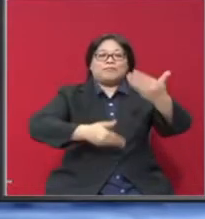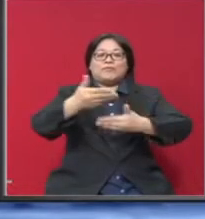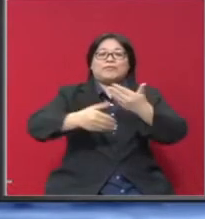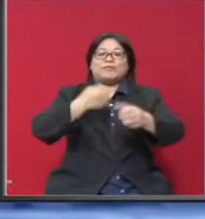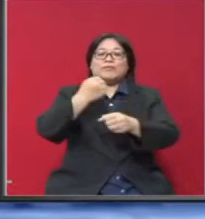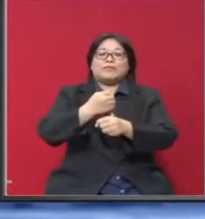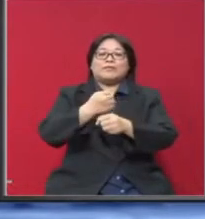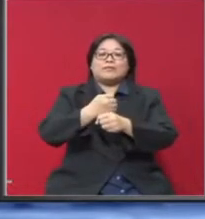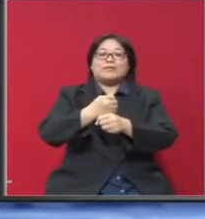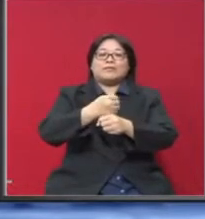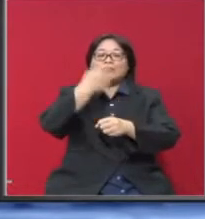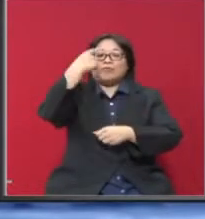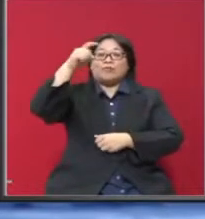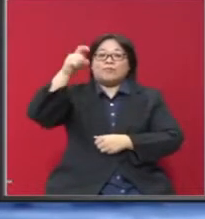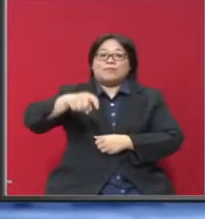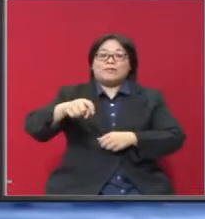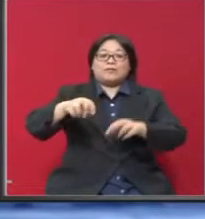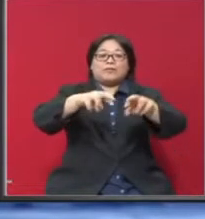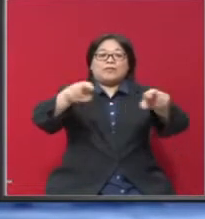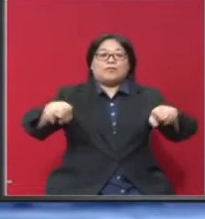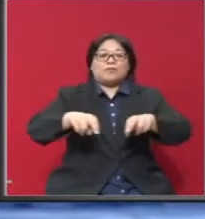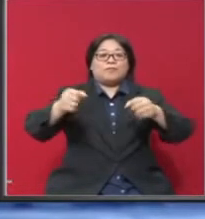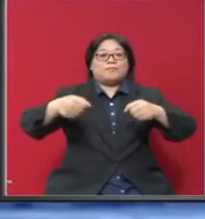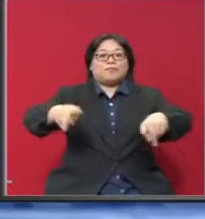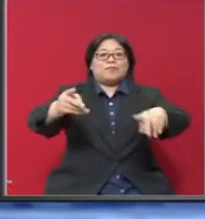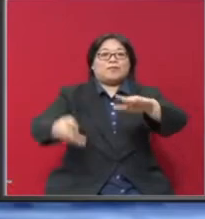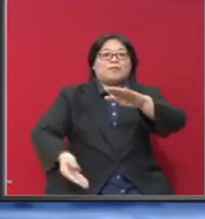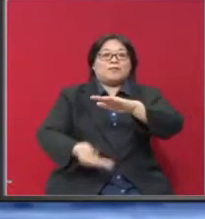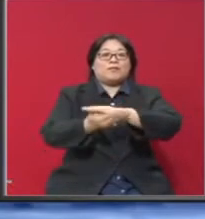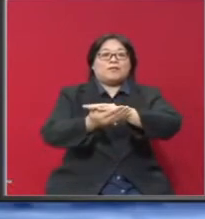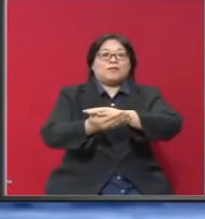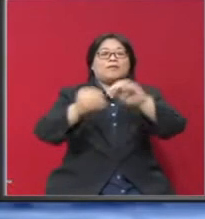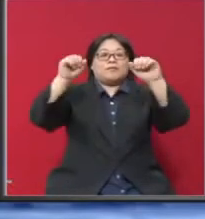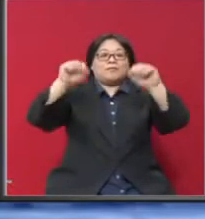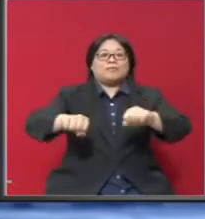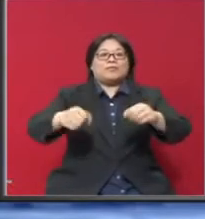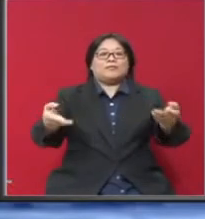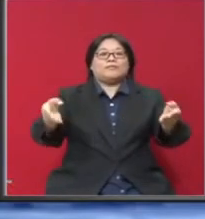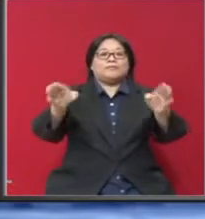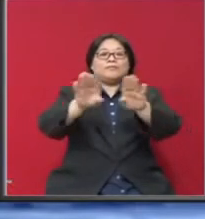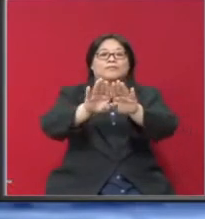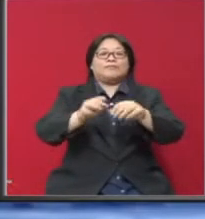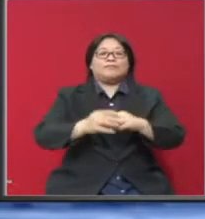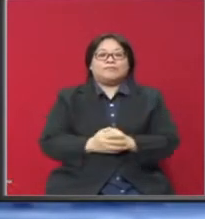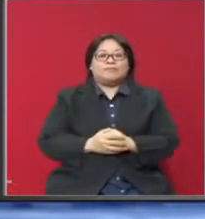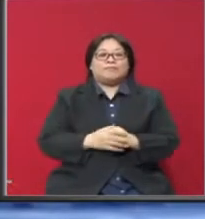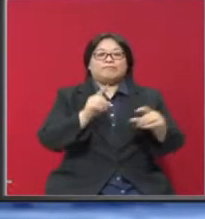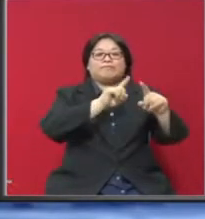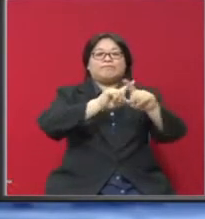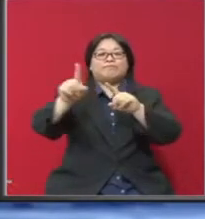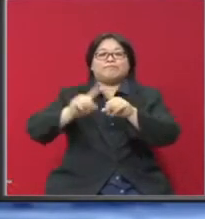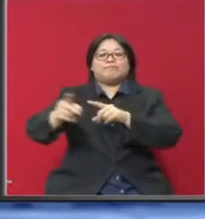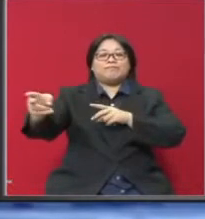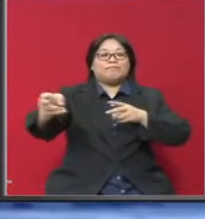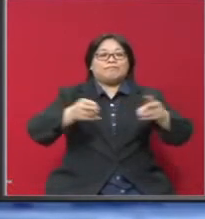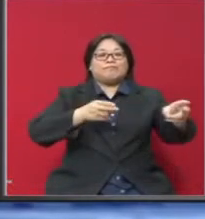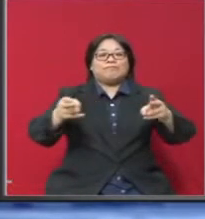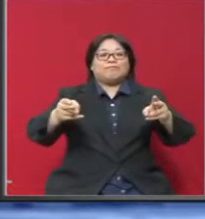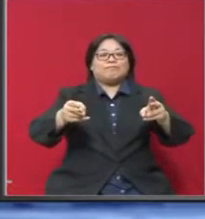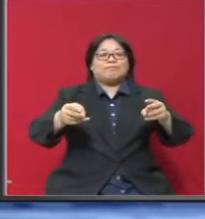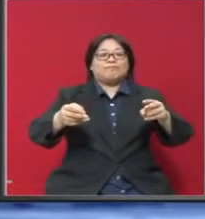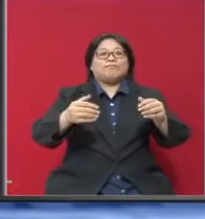Jepang memastikan ruang dan peluang raswa dapat ditutup pelbagai inisiatif pencegahan